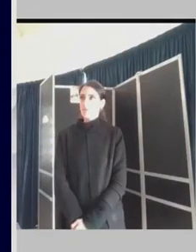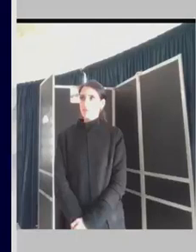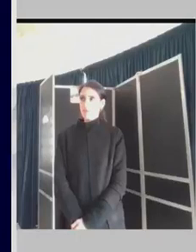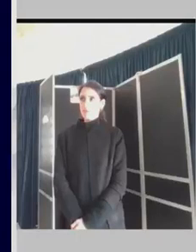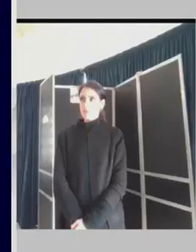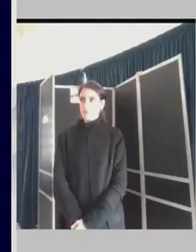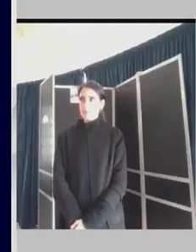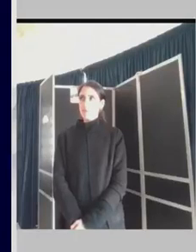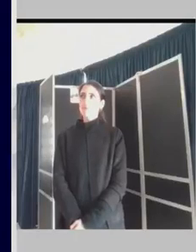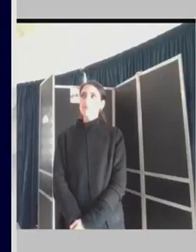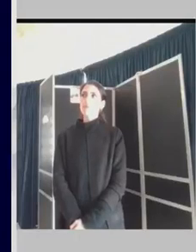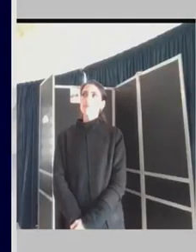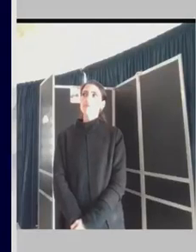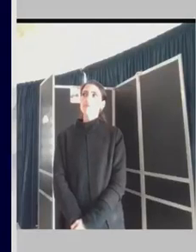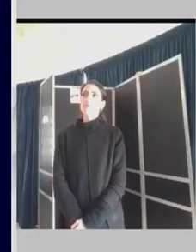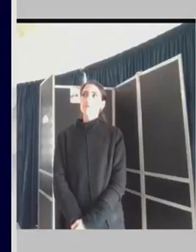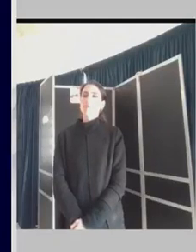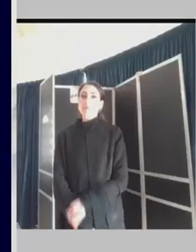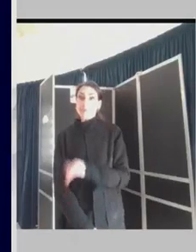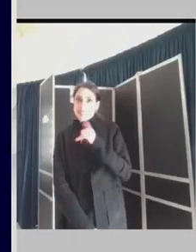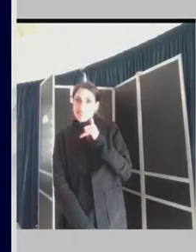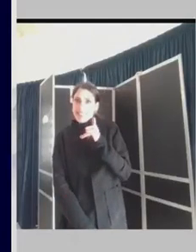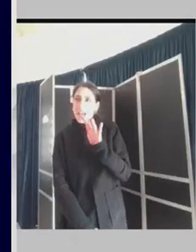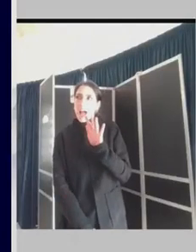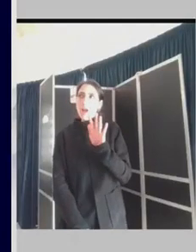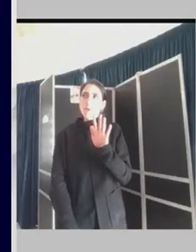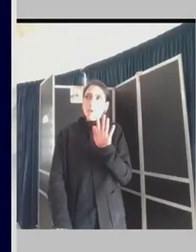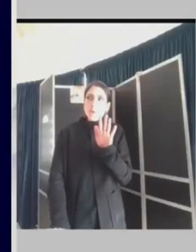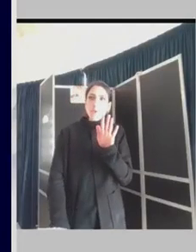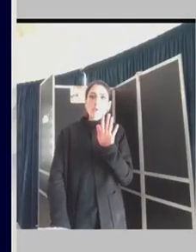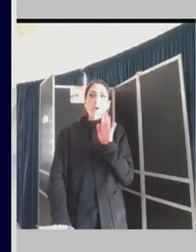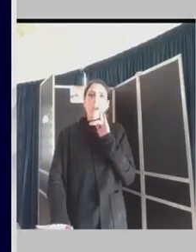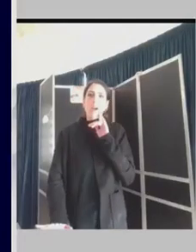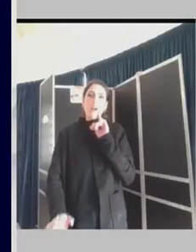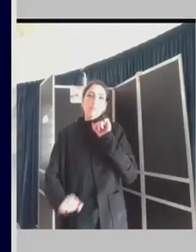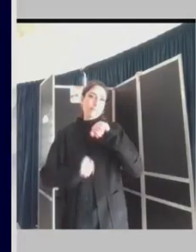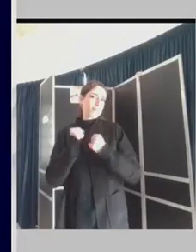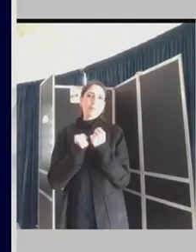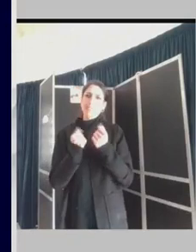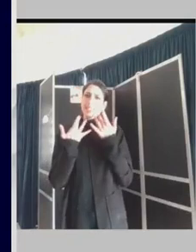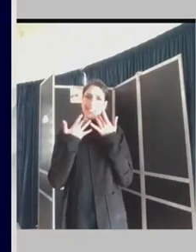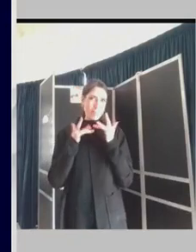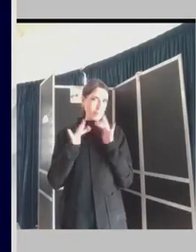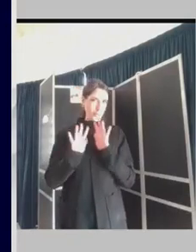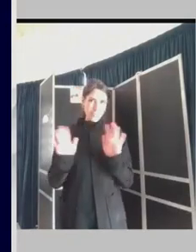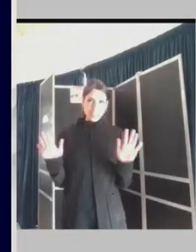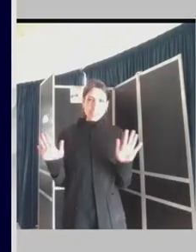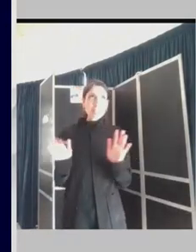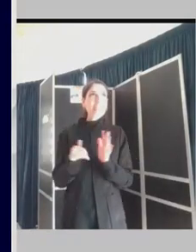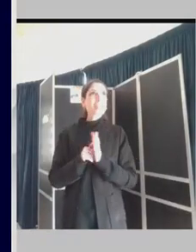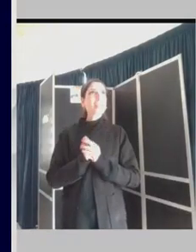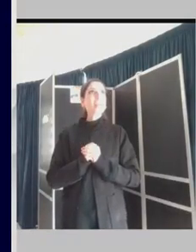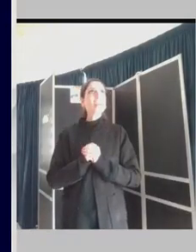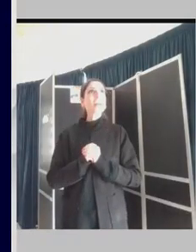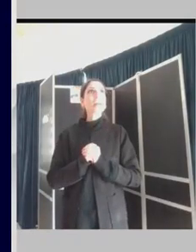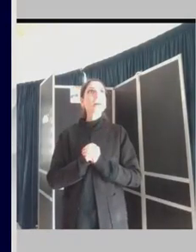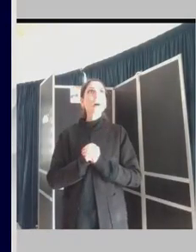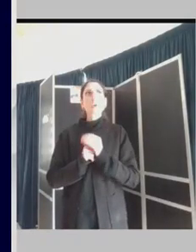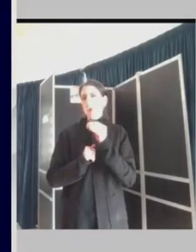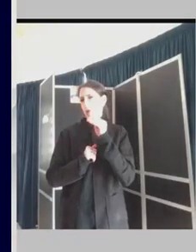No, senta. Sì, allora, la manovra è molto molto semplice. Basta ecco, che la persona